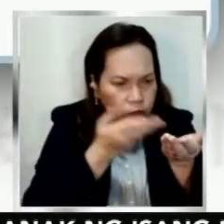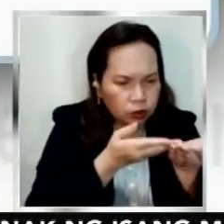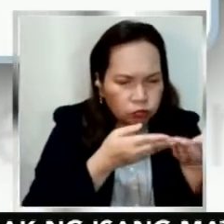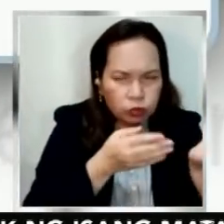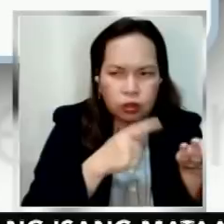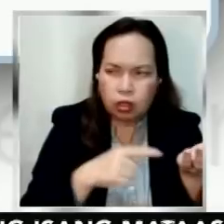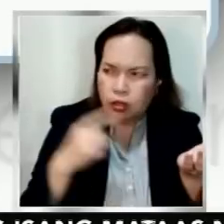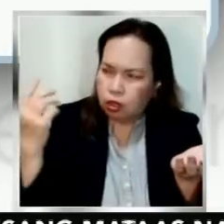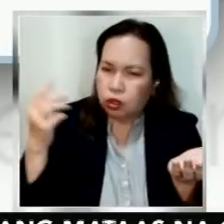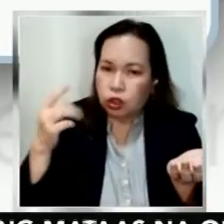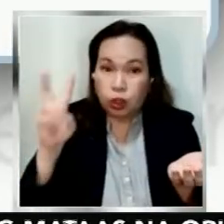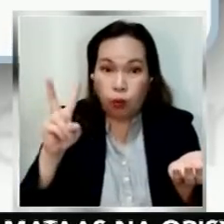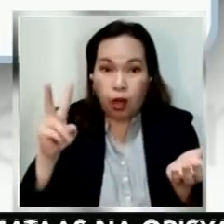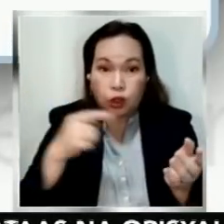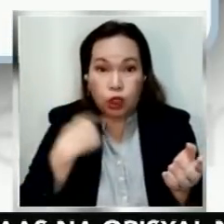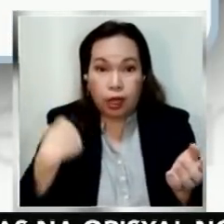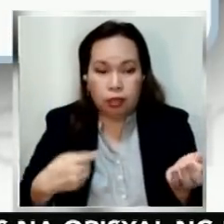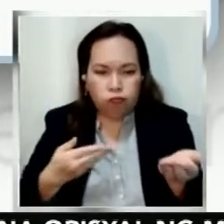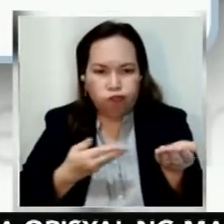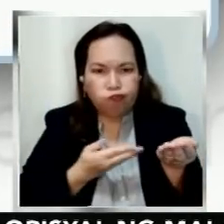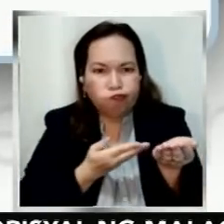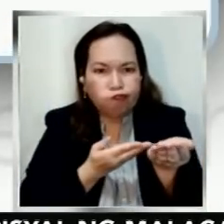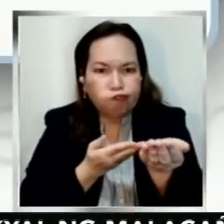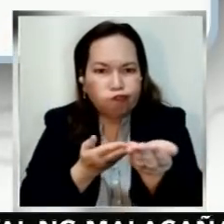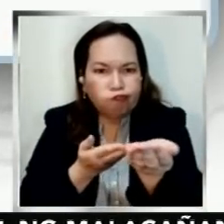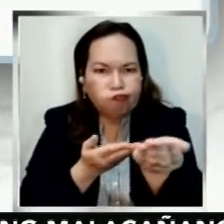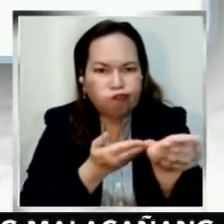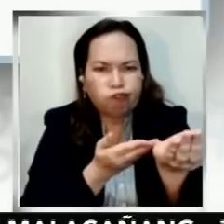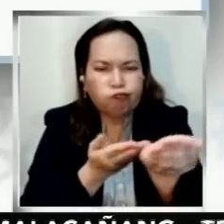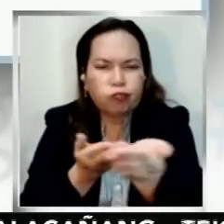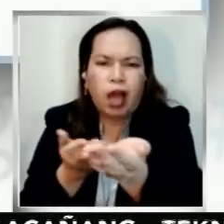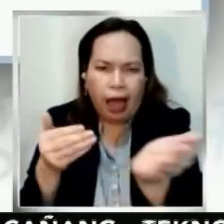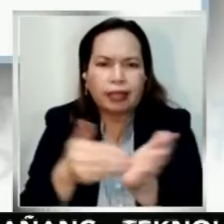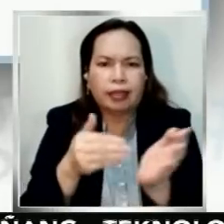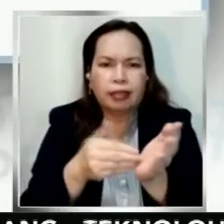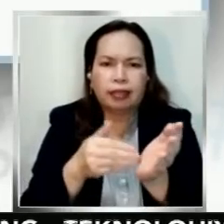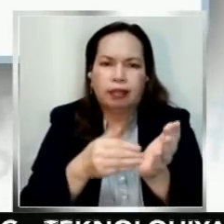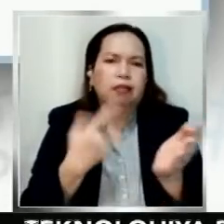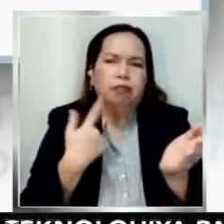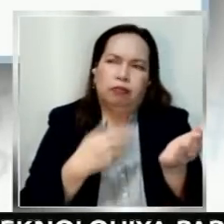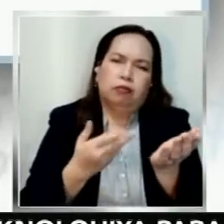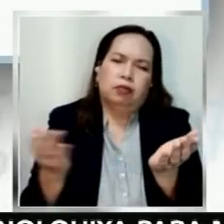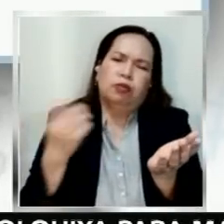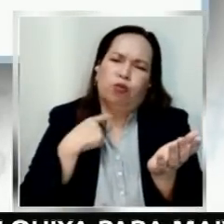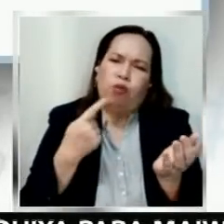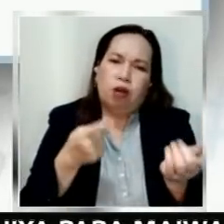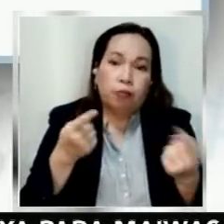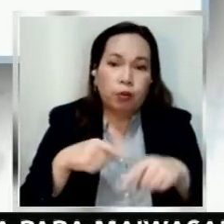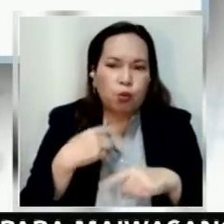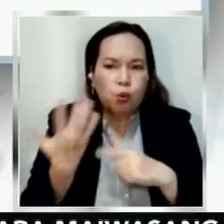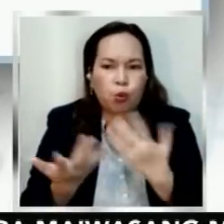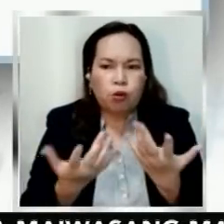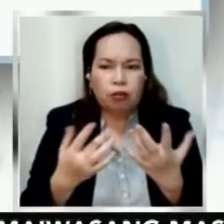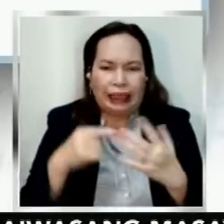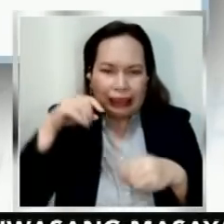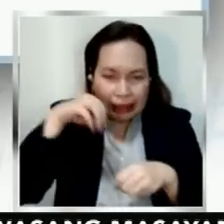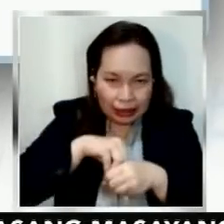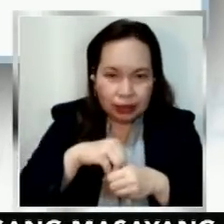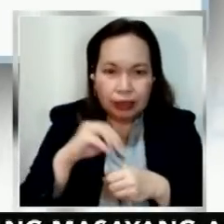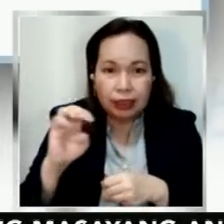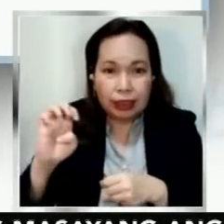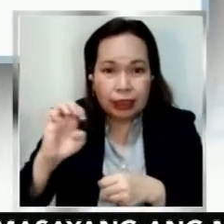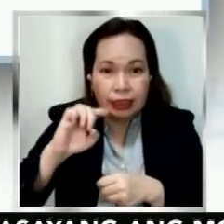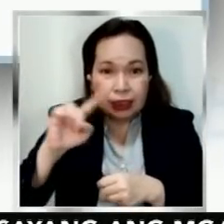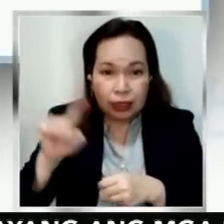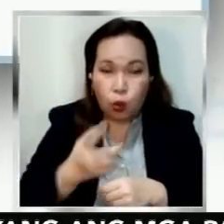ng Pilipinas bago bumalik sa military base nila sa Mischief Reef. Nangyari daw lahat ito sa loob ng Exclusive Economic Zone ng Pilipinas, kaya